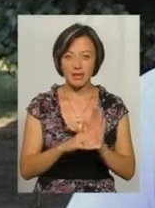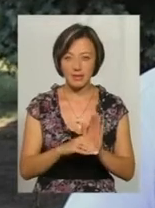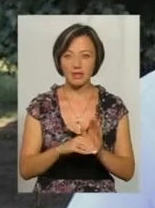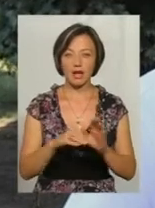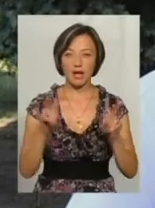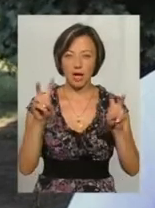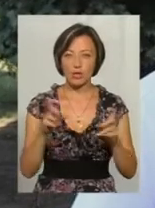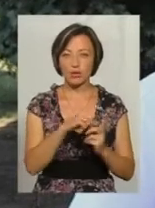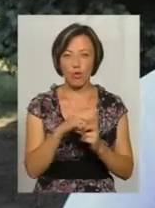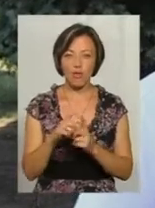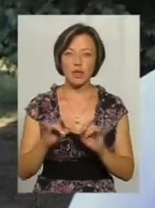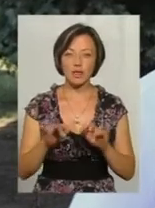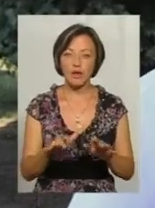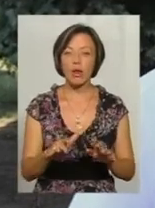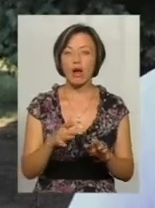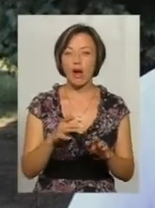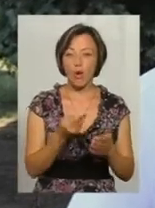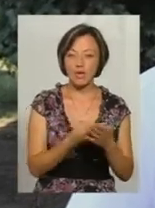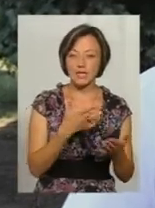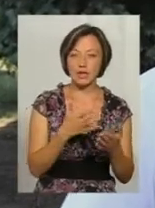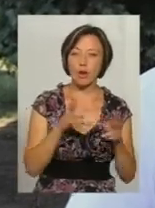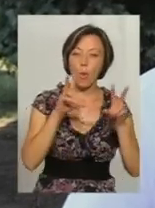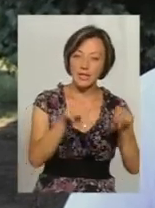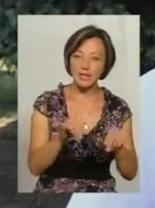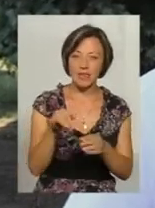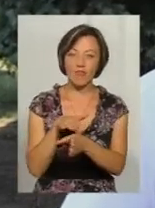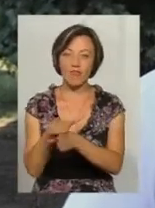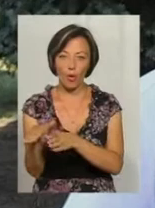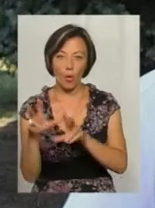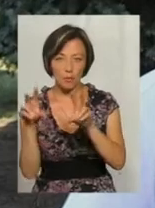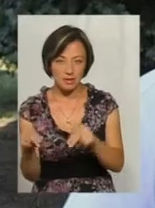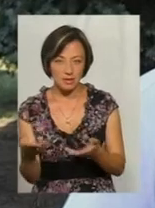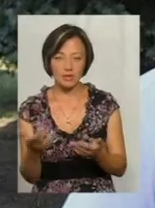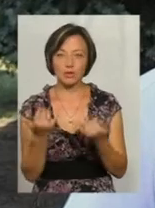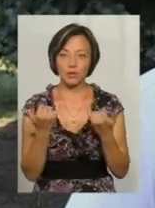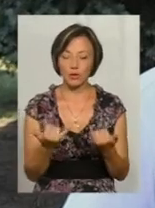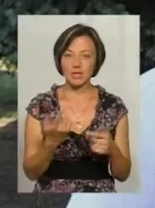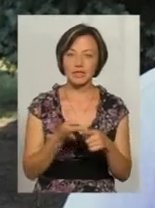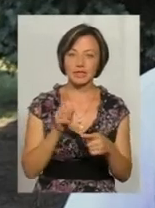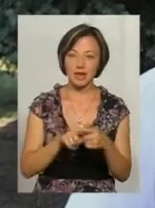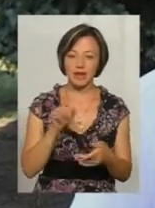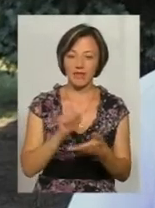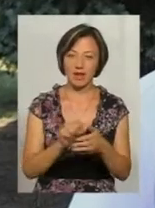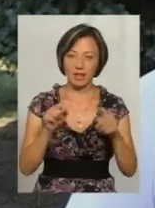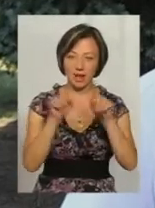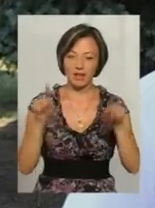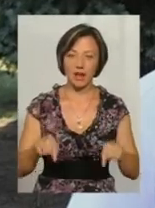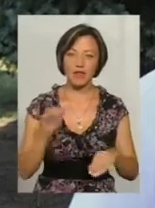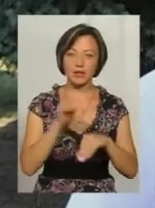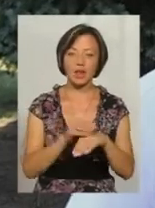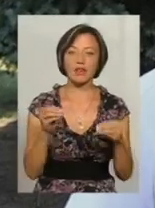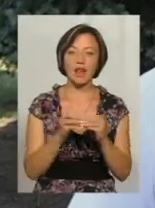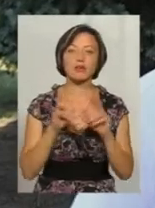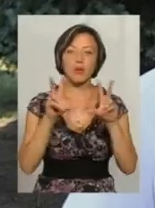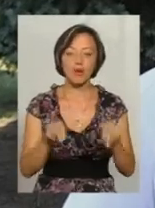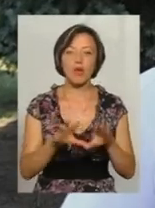оцінює дані обіцянки і виконані обіцянки. Сьогодні це видання фіксує 10 обіцянок голови